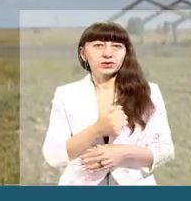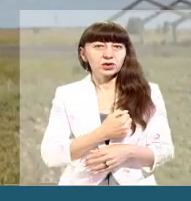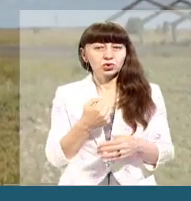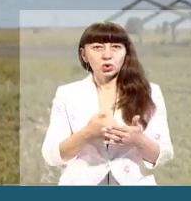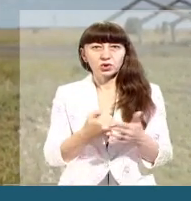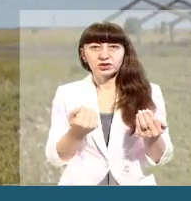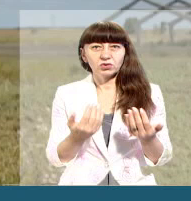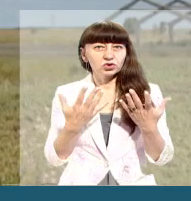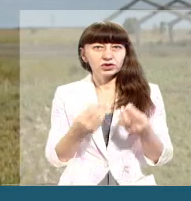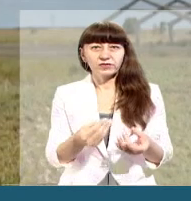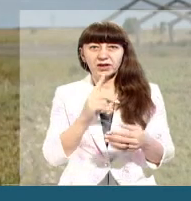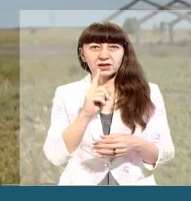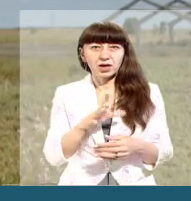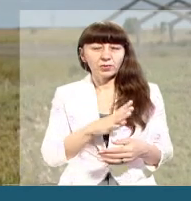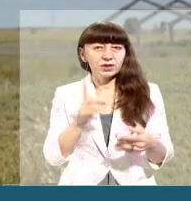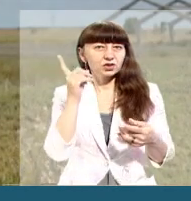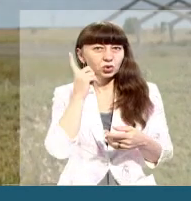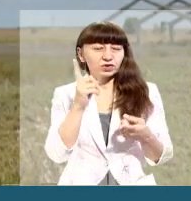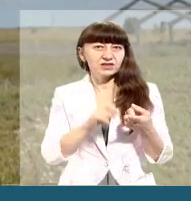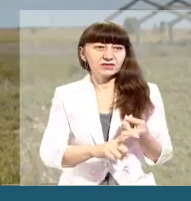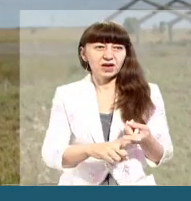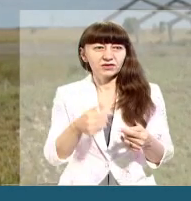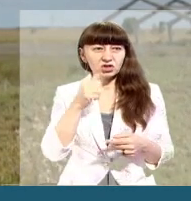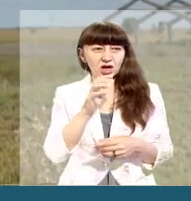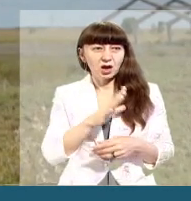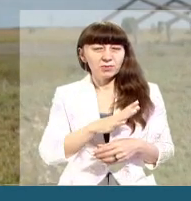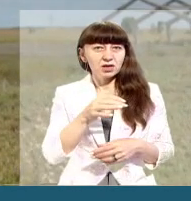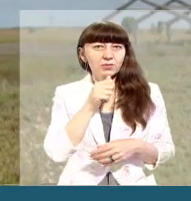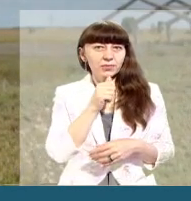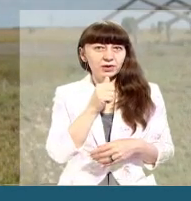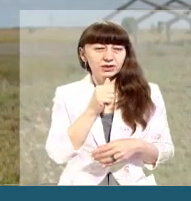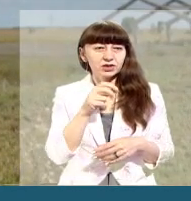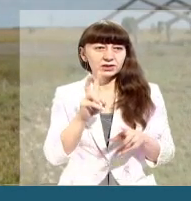до сегодняшнего дня не было связи. Вчера буквально протестировали.